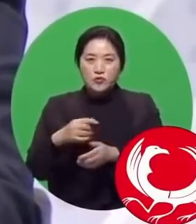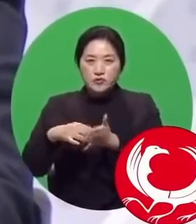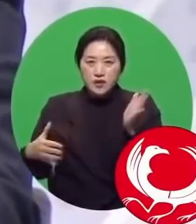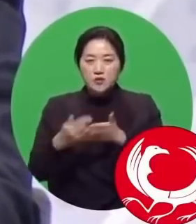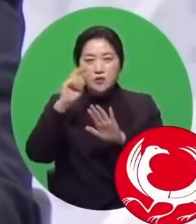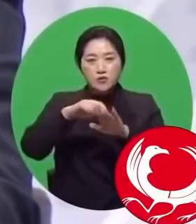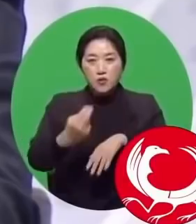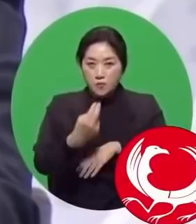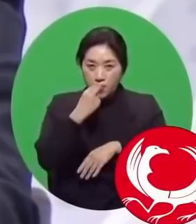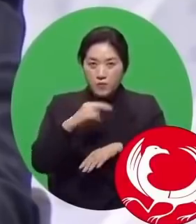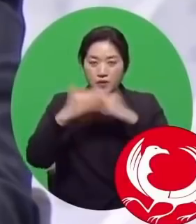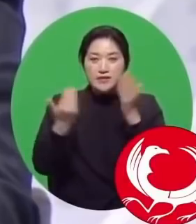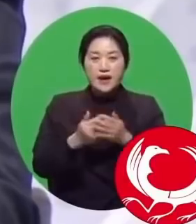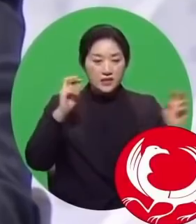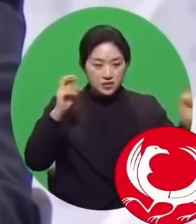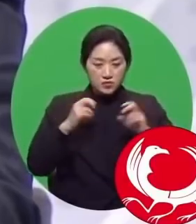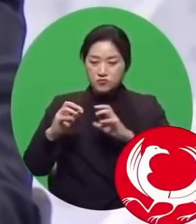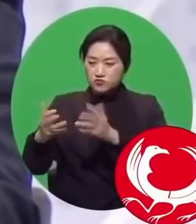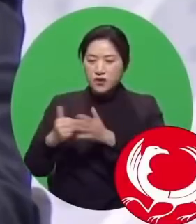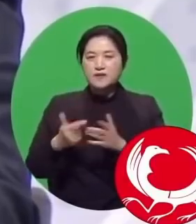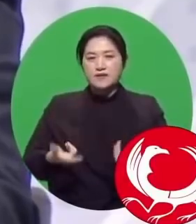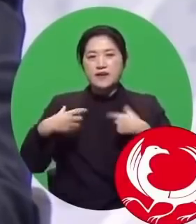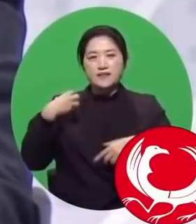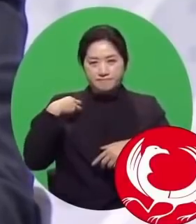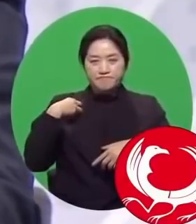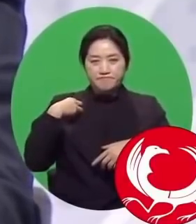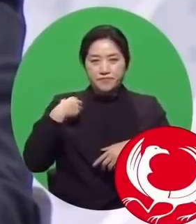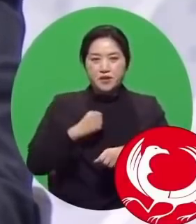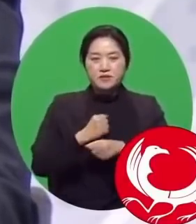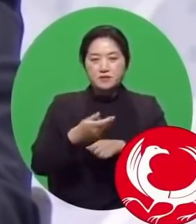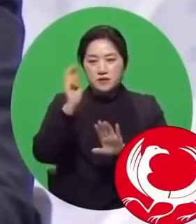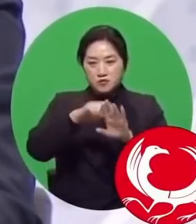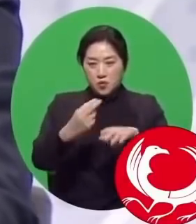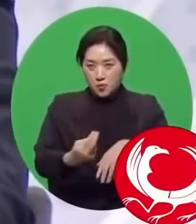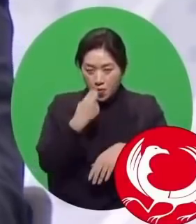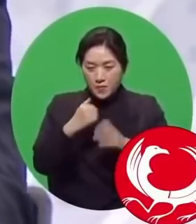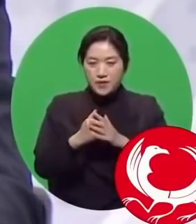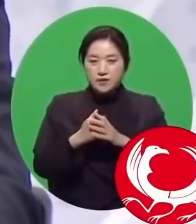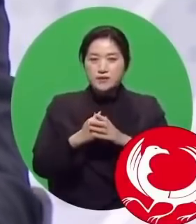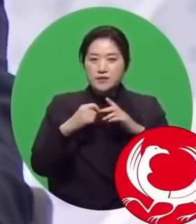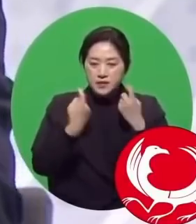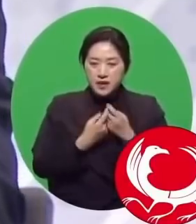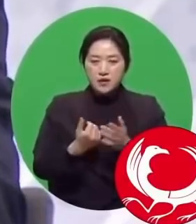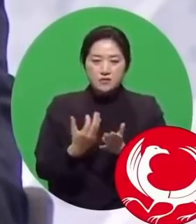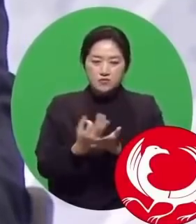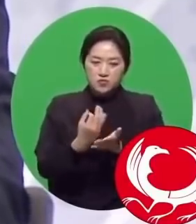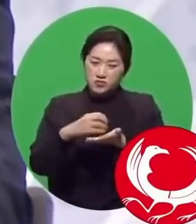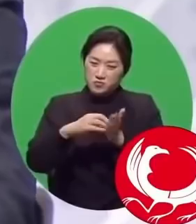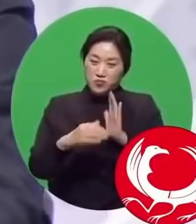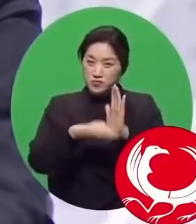의료보험, 이거는 기업과 국가가 책임집니다. 그래서 의료보험은 개인 중산층까지는 내질